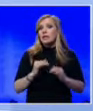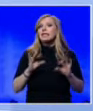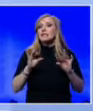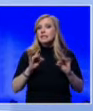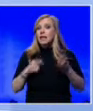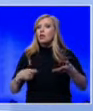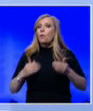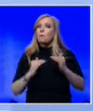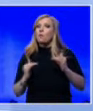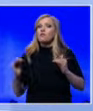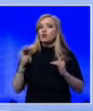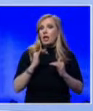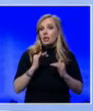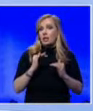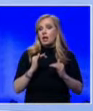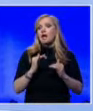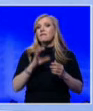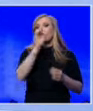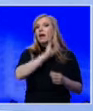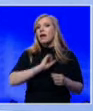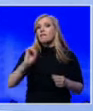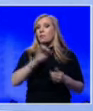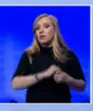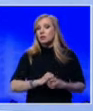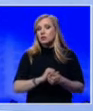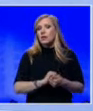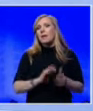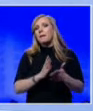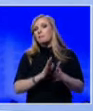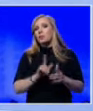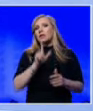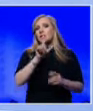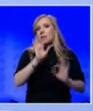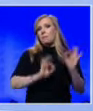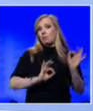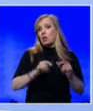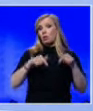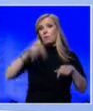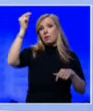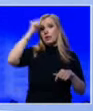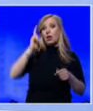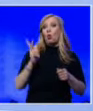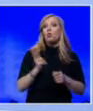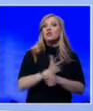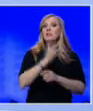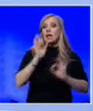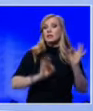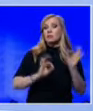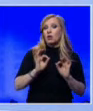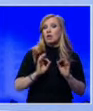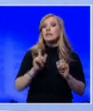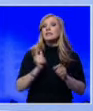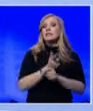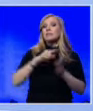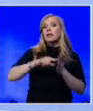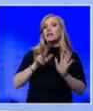заплати, на средната работна заплата в Европейския съюз е между около 7%, в България 18%,